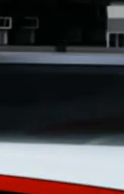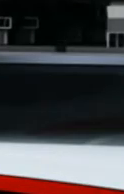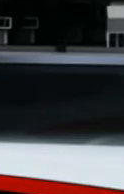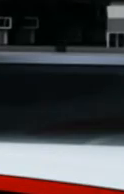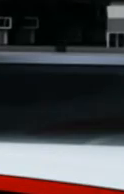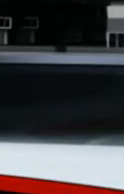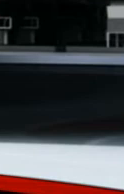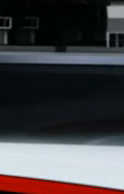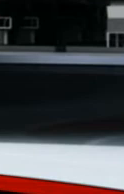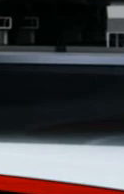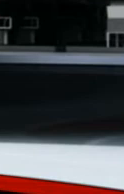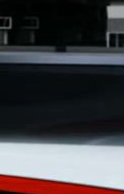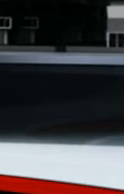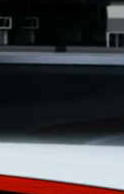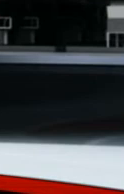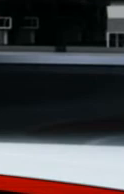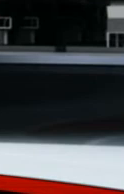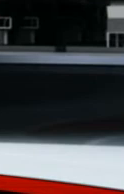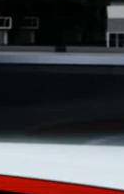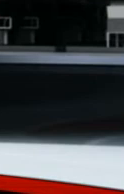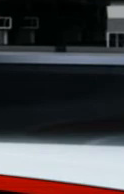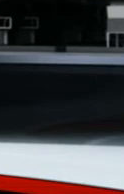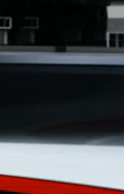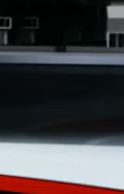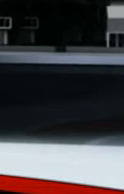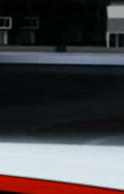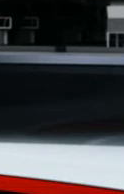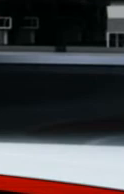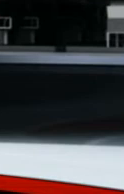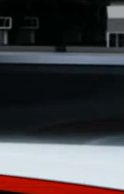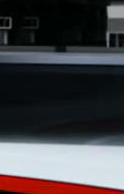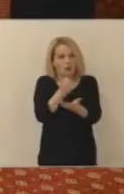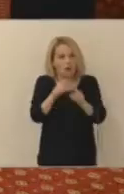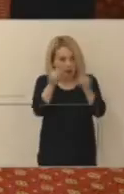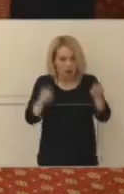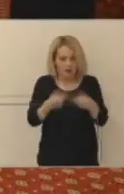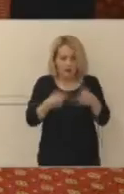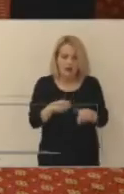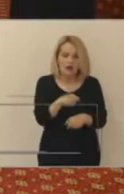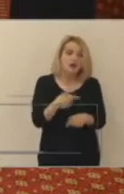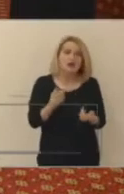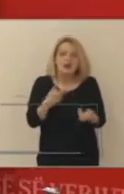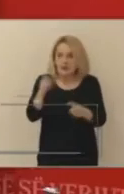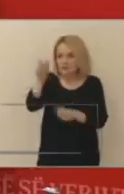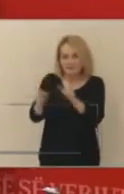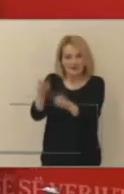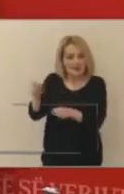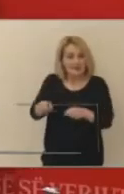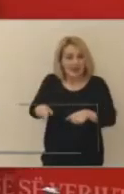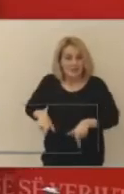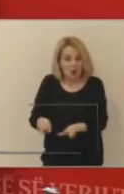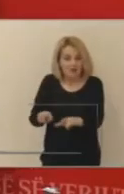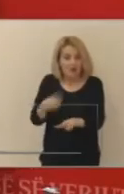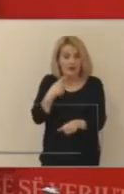на полициски час и на земјоделски производители, но и на фирми за достава на храна. Што се однесува до земјоделците, веќе рековме,